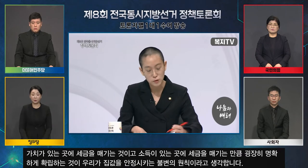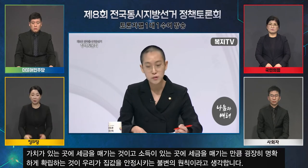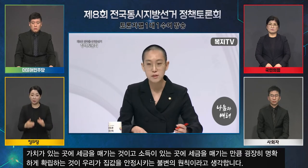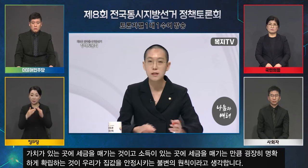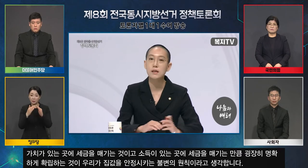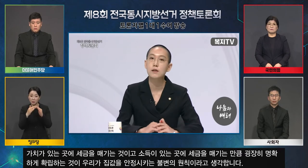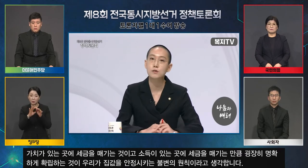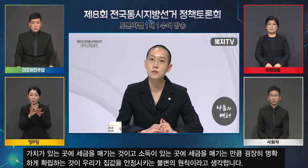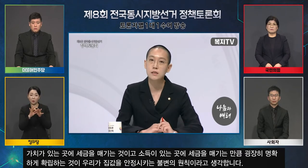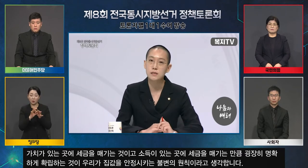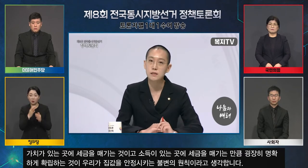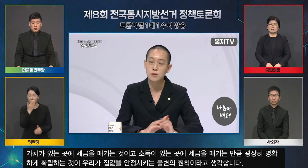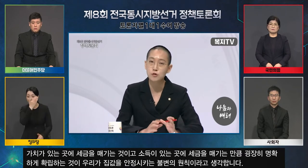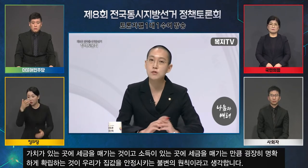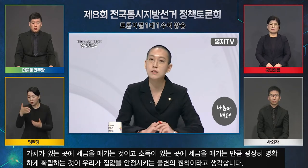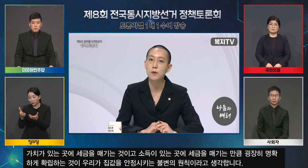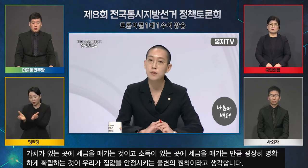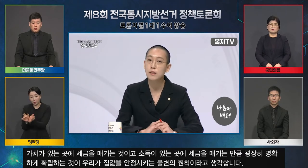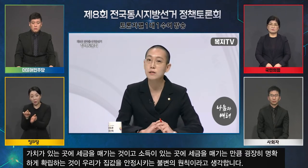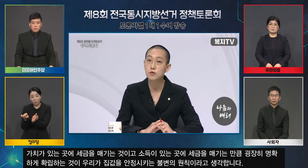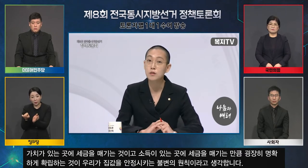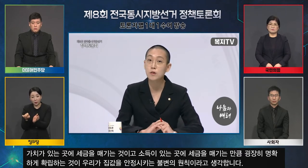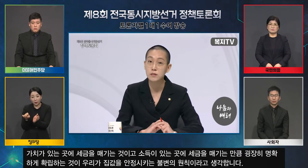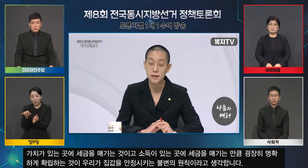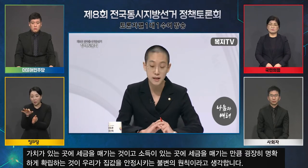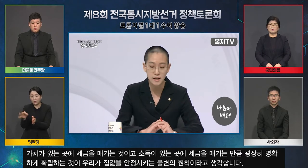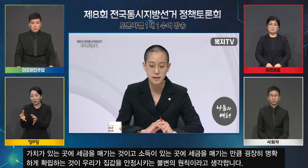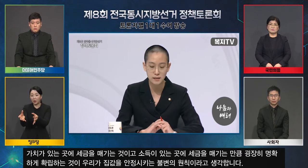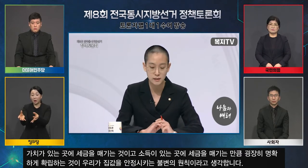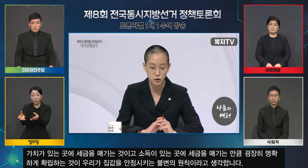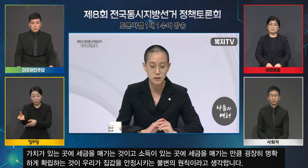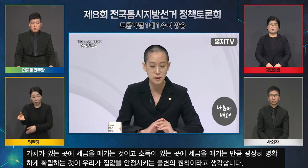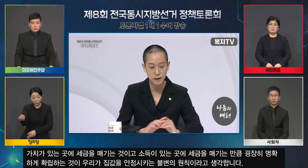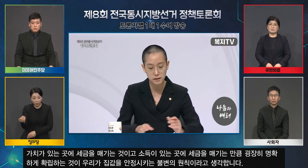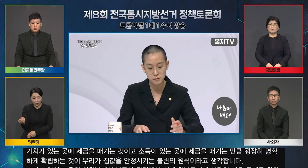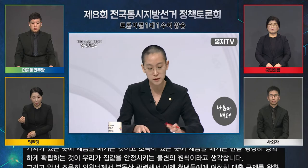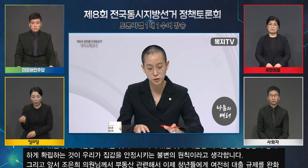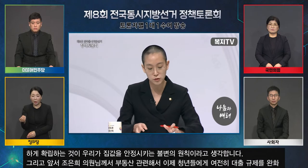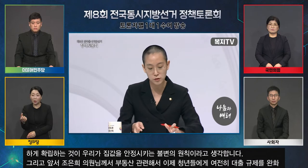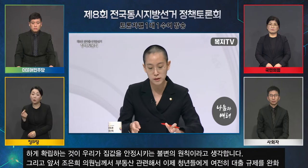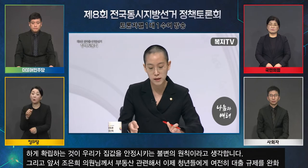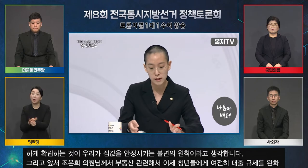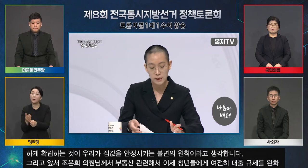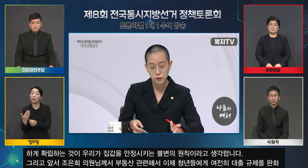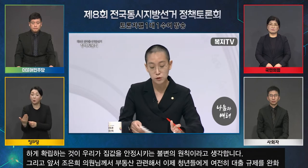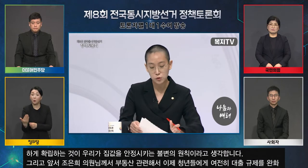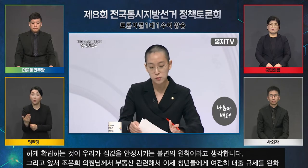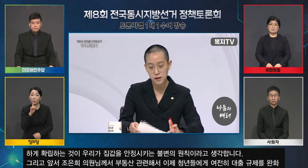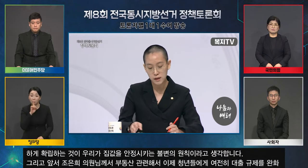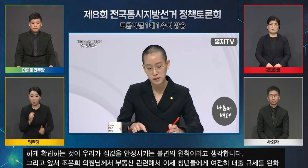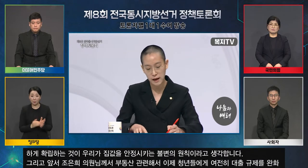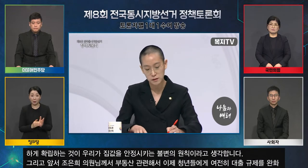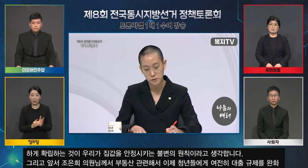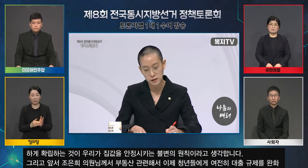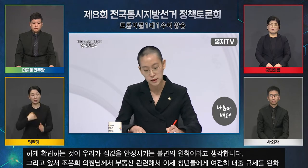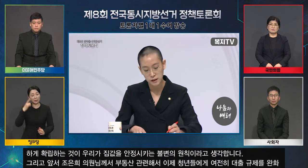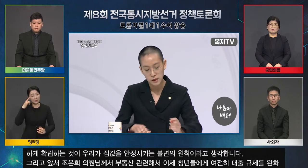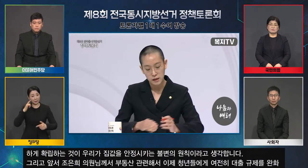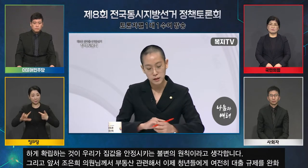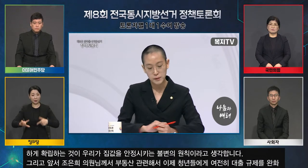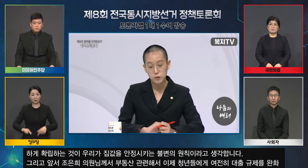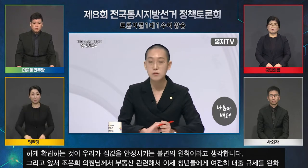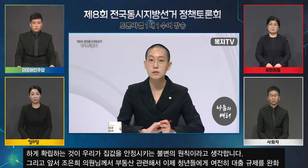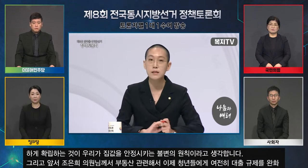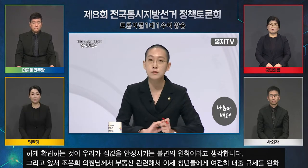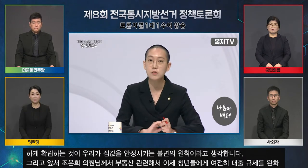청년들에게 여전히 대출 규제를 완화해 주는 것이 타당하다는 취지의 말씀을 해주셨는데 저는 조금 생각이 다릅니다.